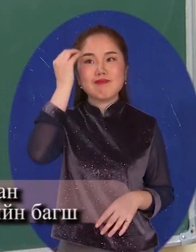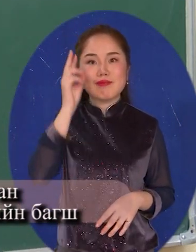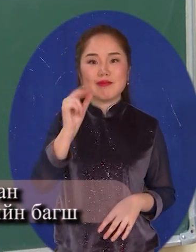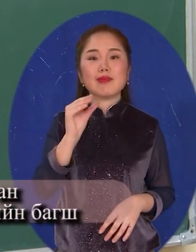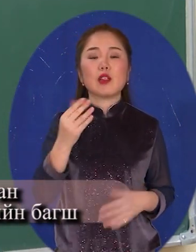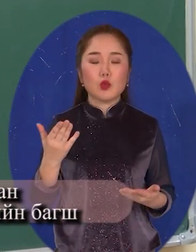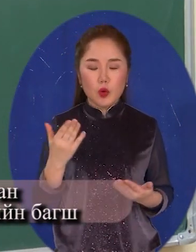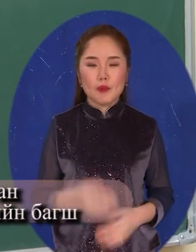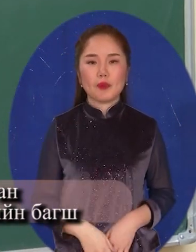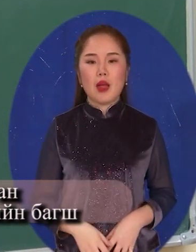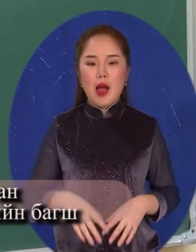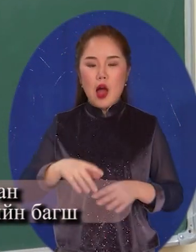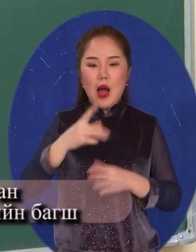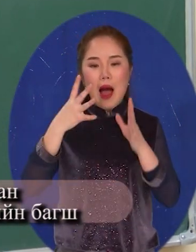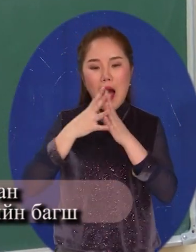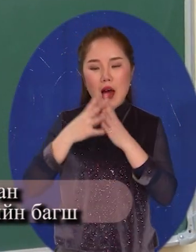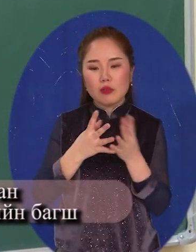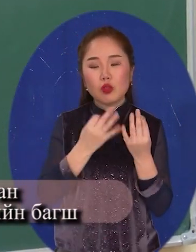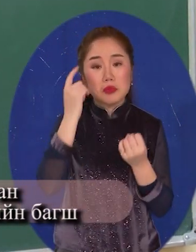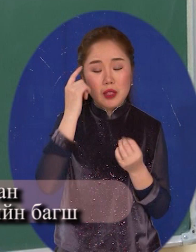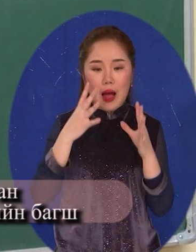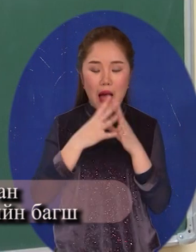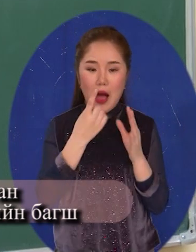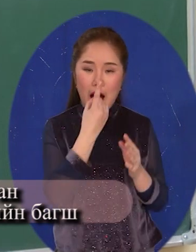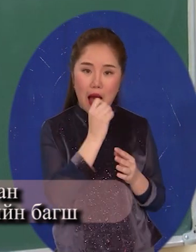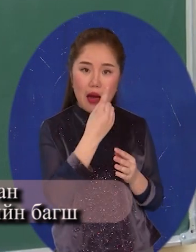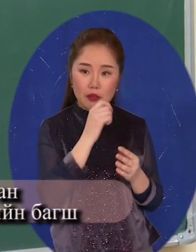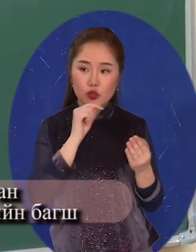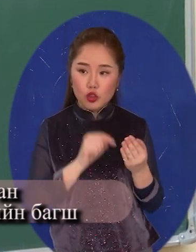алдымен 146'ға 10'ды